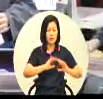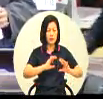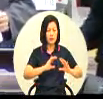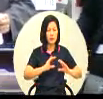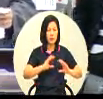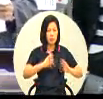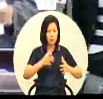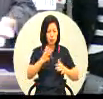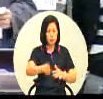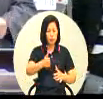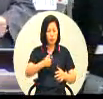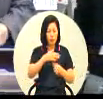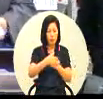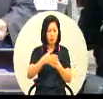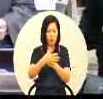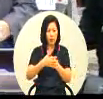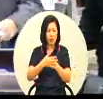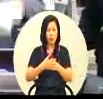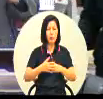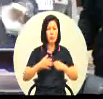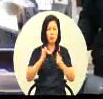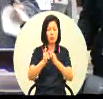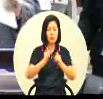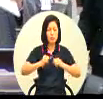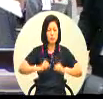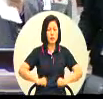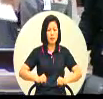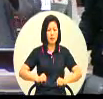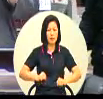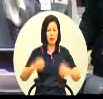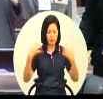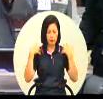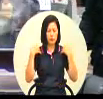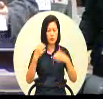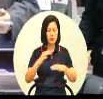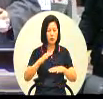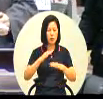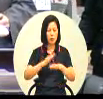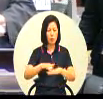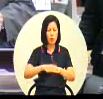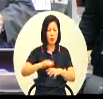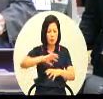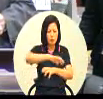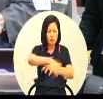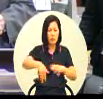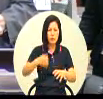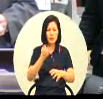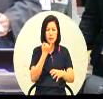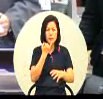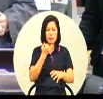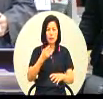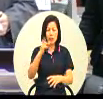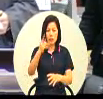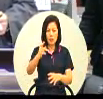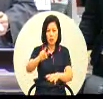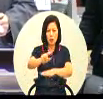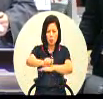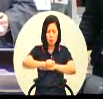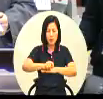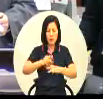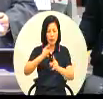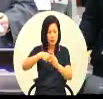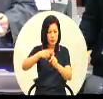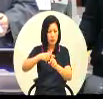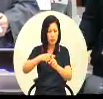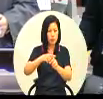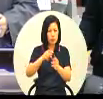有责任保护国人的健康，全世界都有一定科学的标准，如果全世界